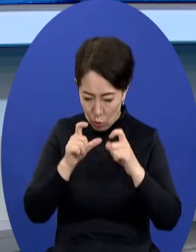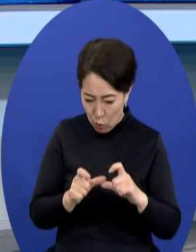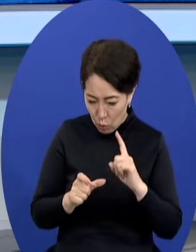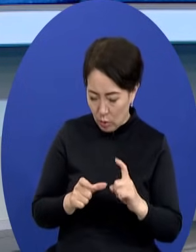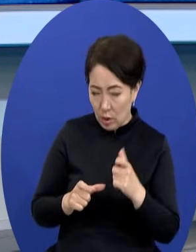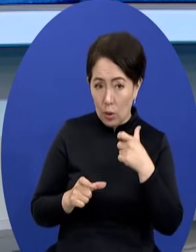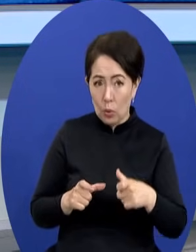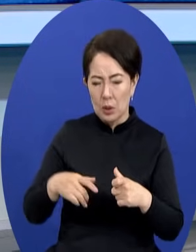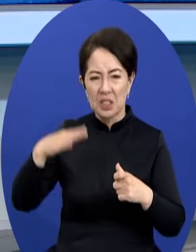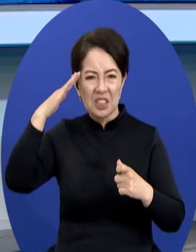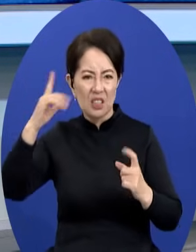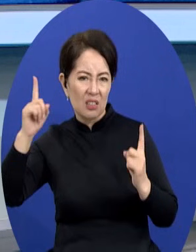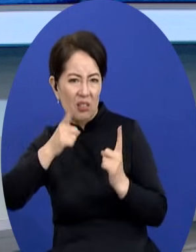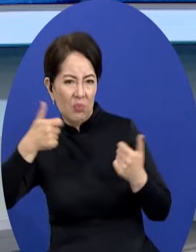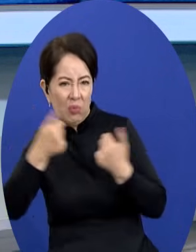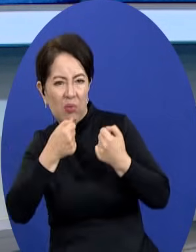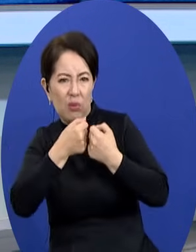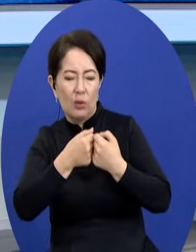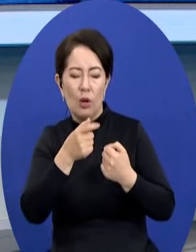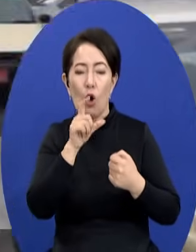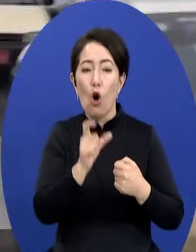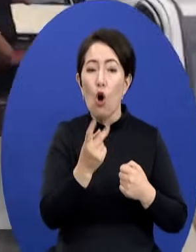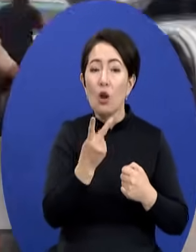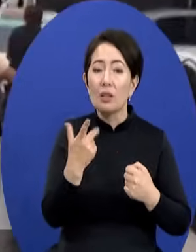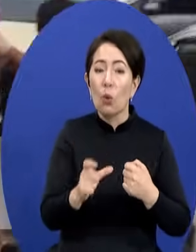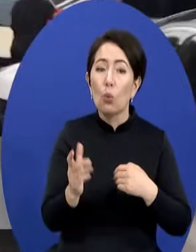гарч 25 хүн амьнасаа алдсан байна.